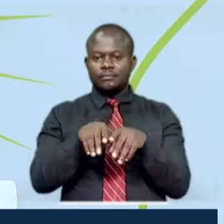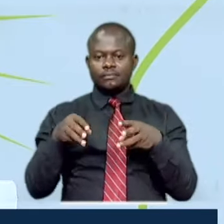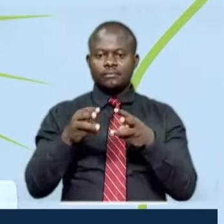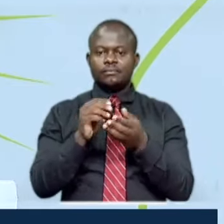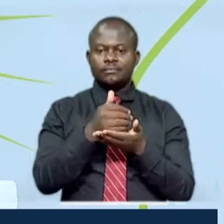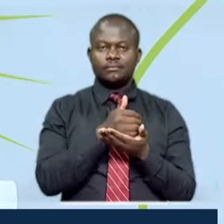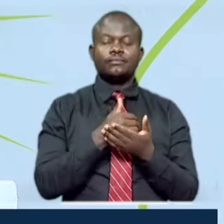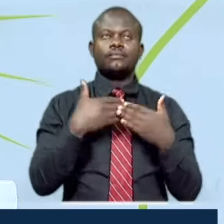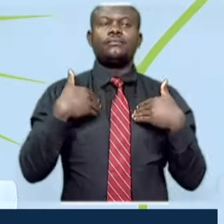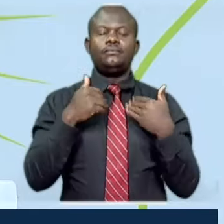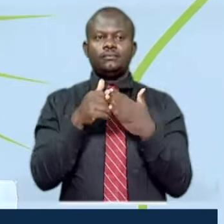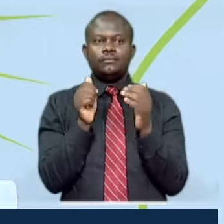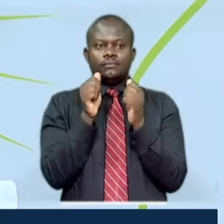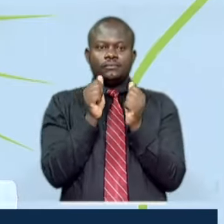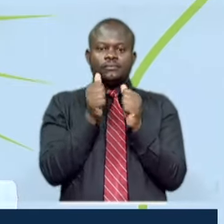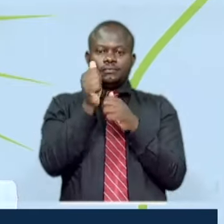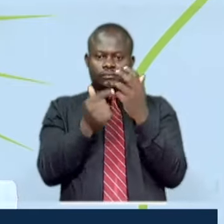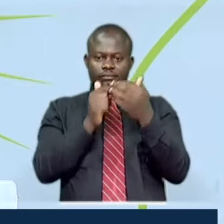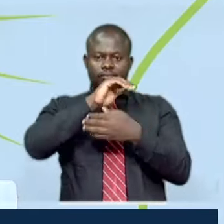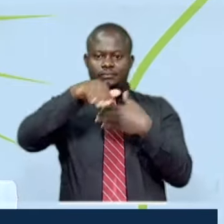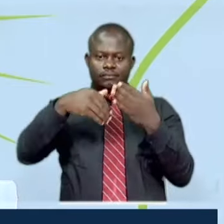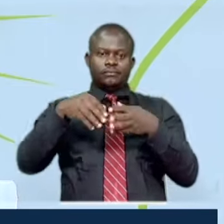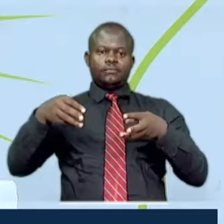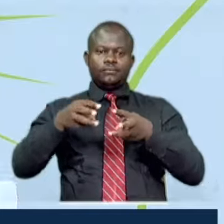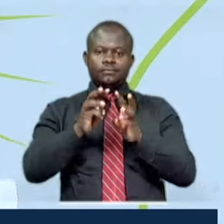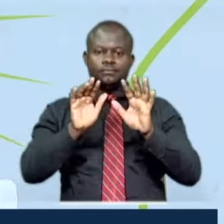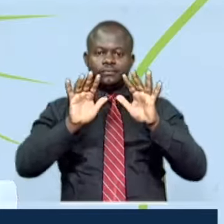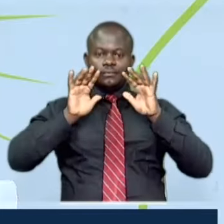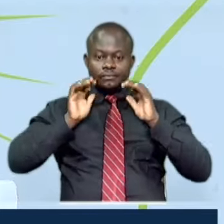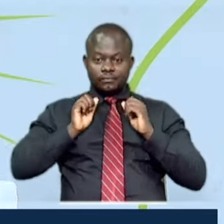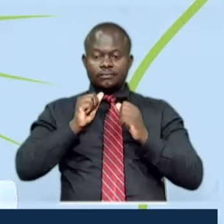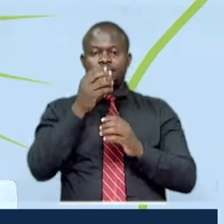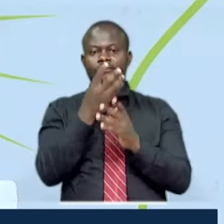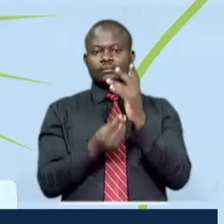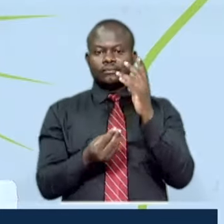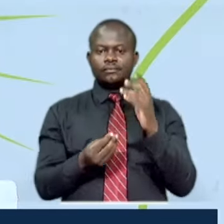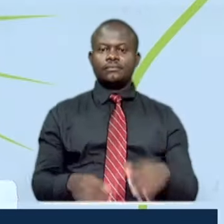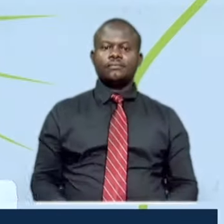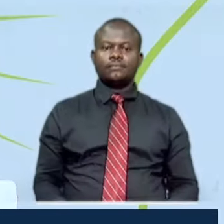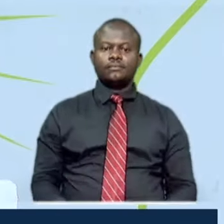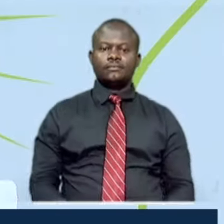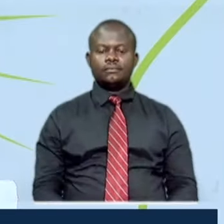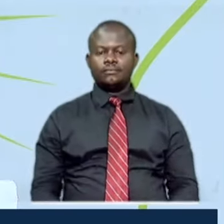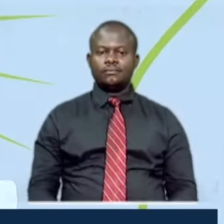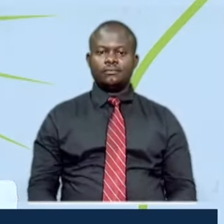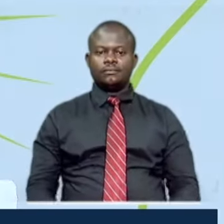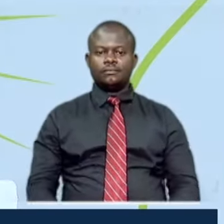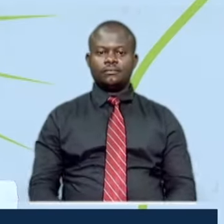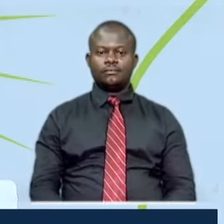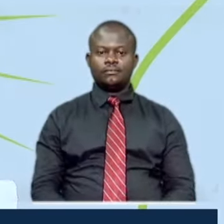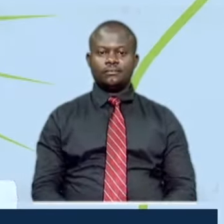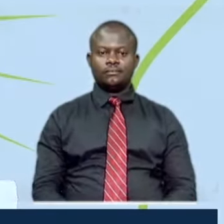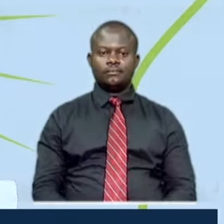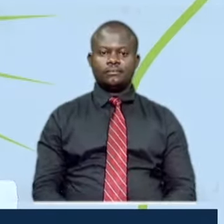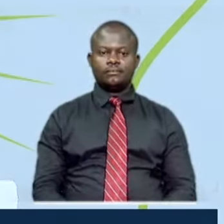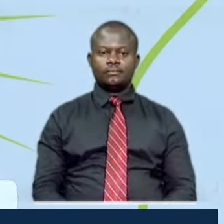ubuzima, gukonjesha ibyo byose ni uburyo bwo kwirinda igihombo. Cooling is where